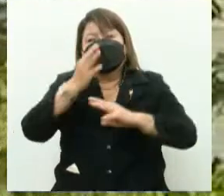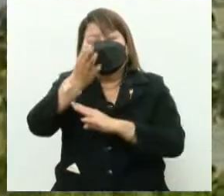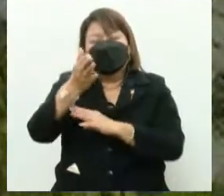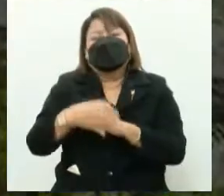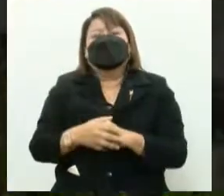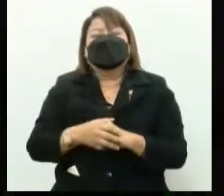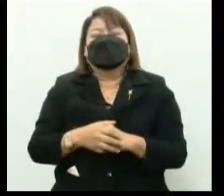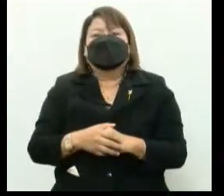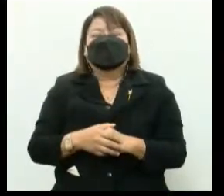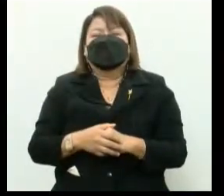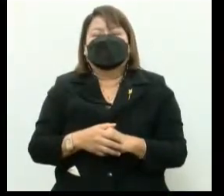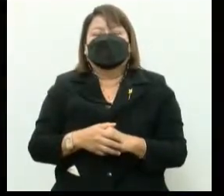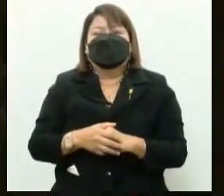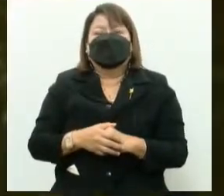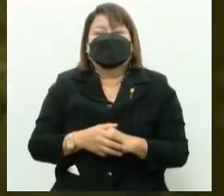ย